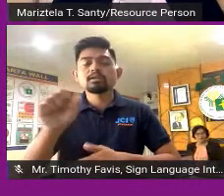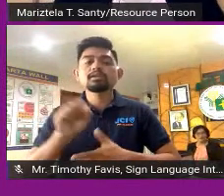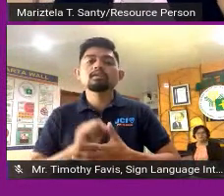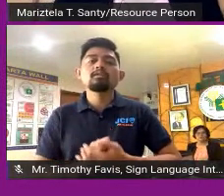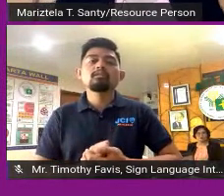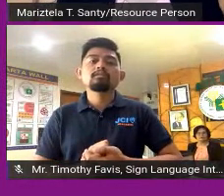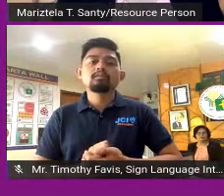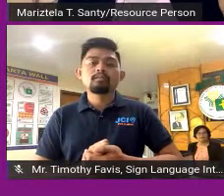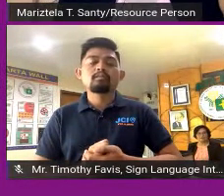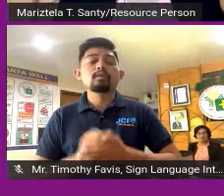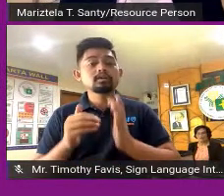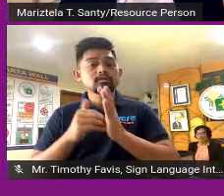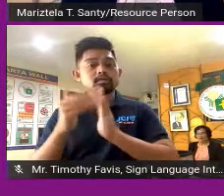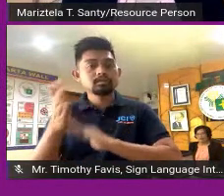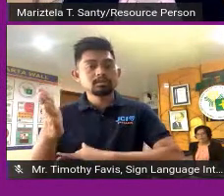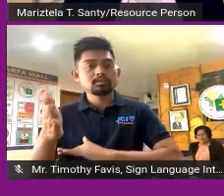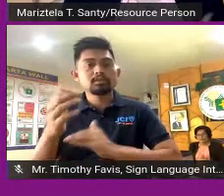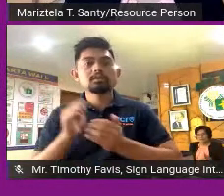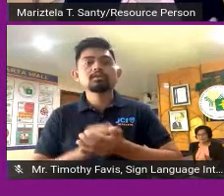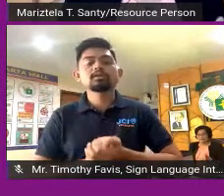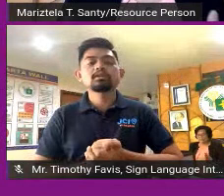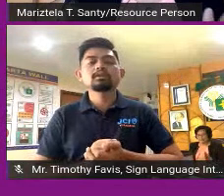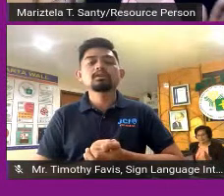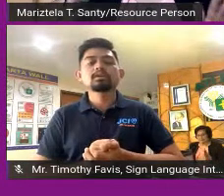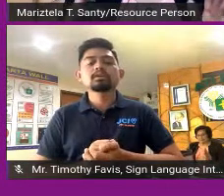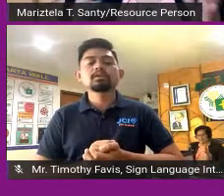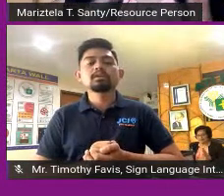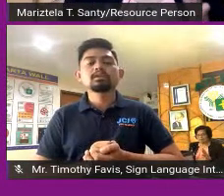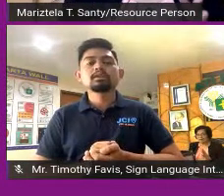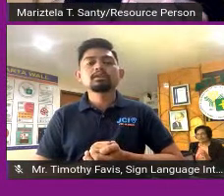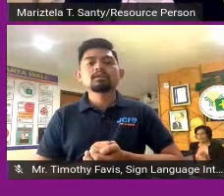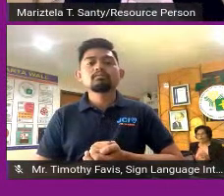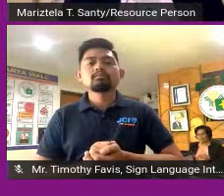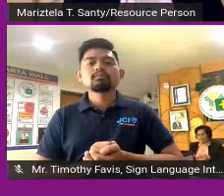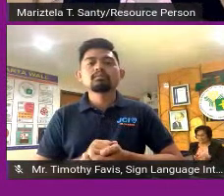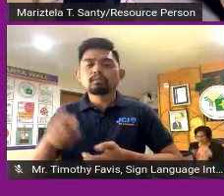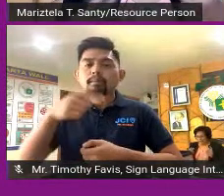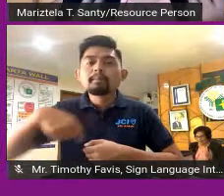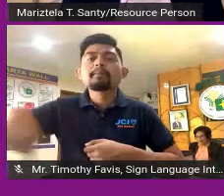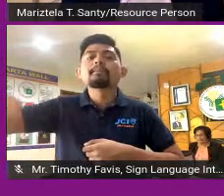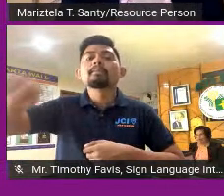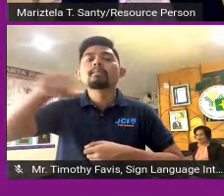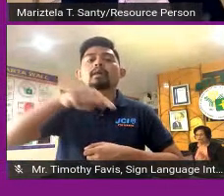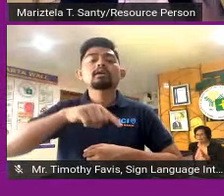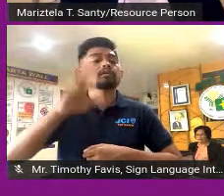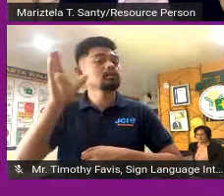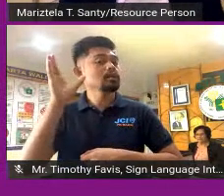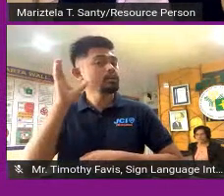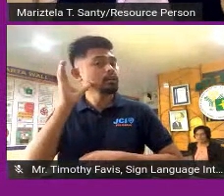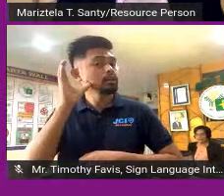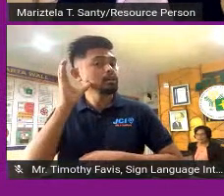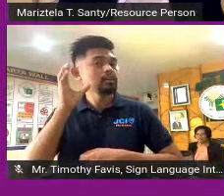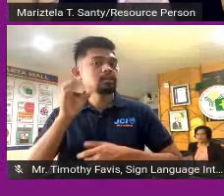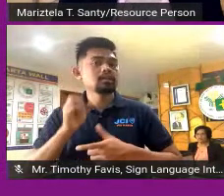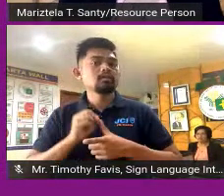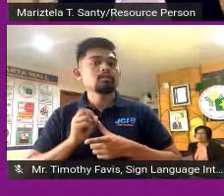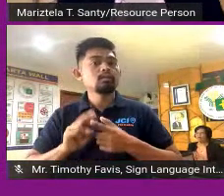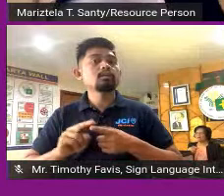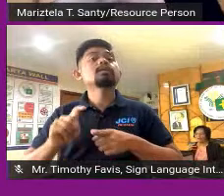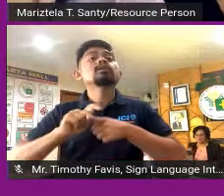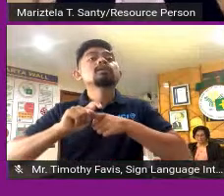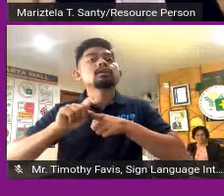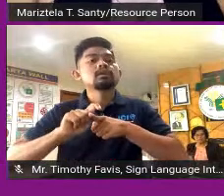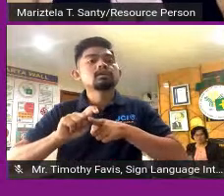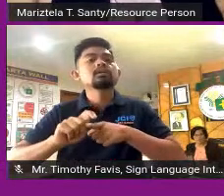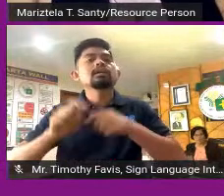ano, may mga estudyante. At least, tayo mga nakarinig na o nakapag-training na, we can be